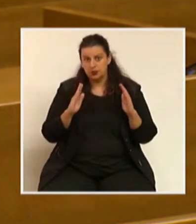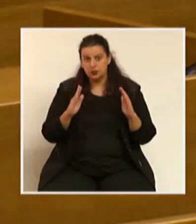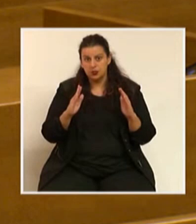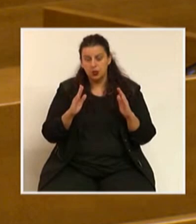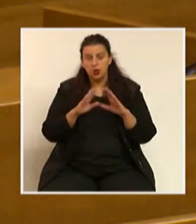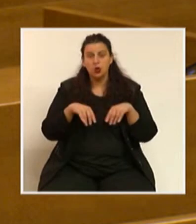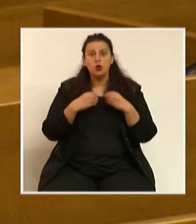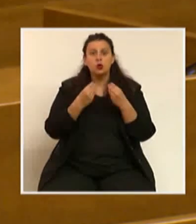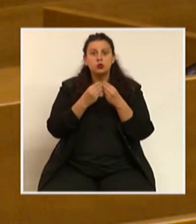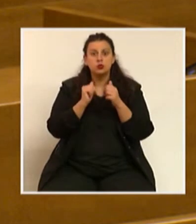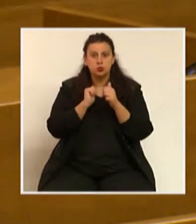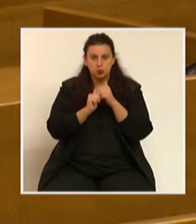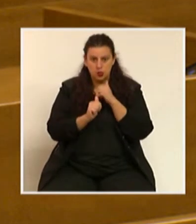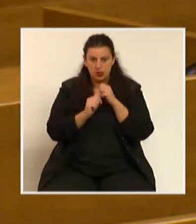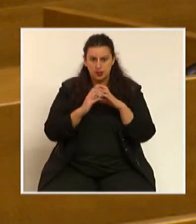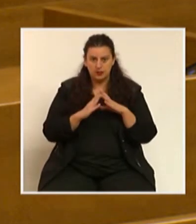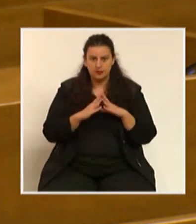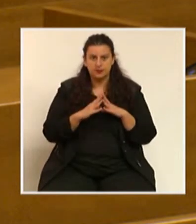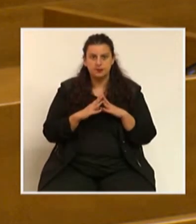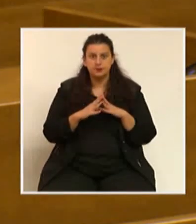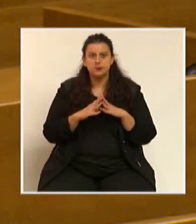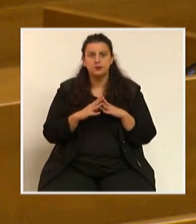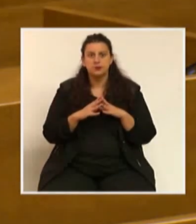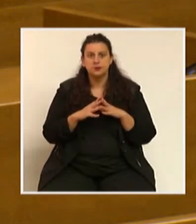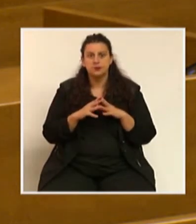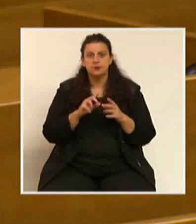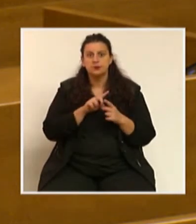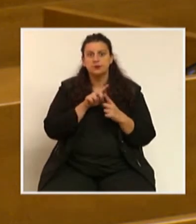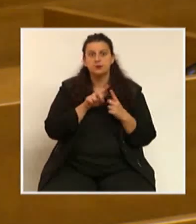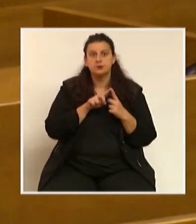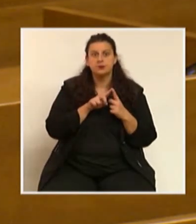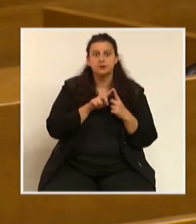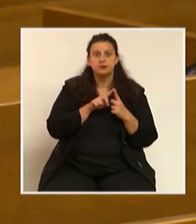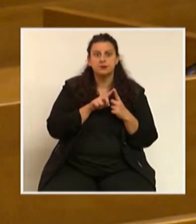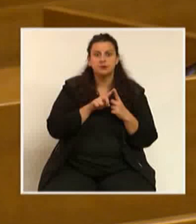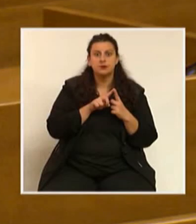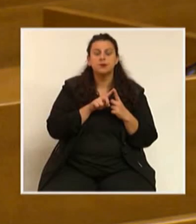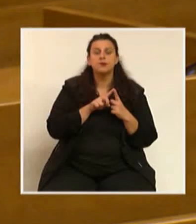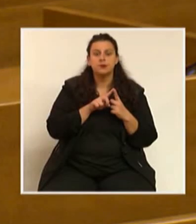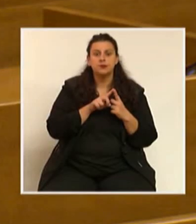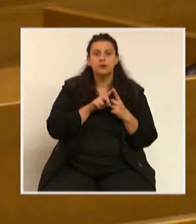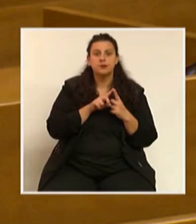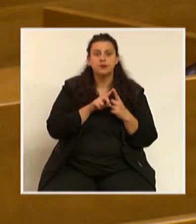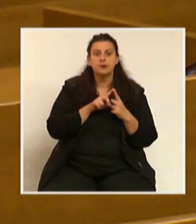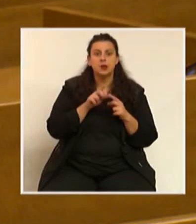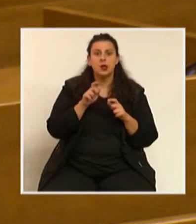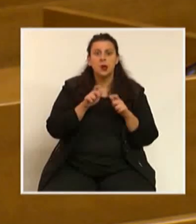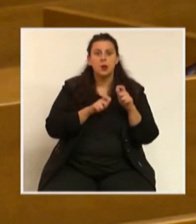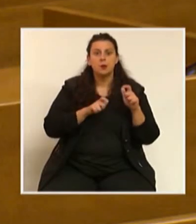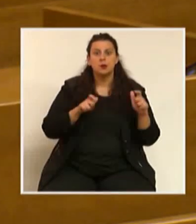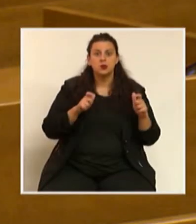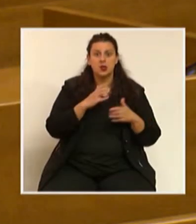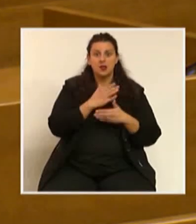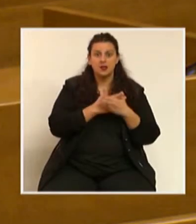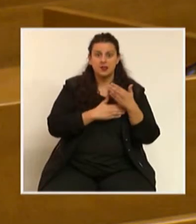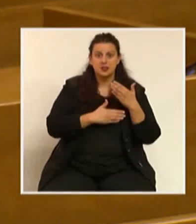pot ser que aplaudeixen tots els grups? Què cosa tan rara? Pues la cosa tan rara és que està intervenint a la tribuna Marc Galceran, diputada del Partit